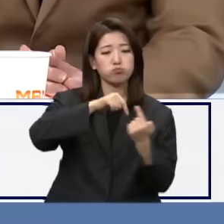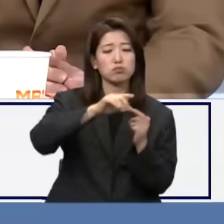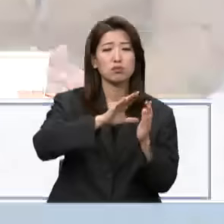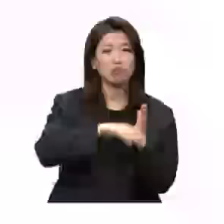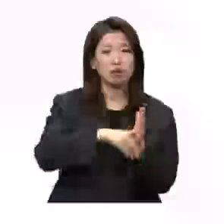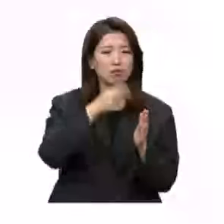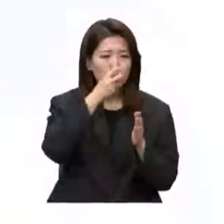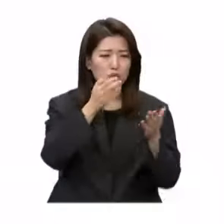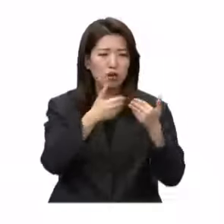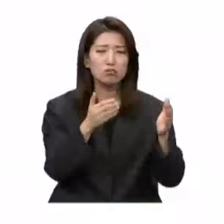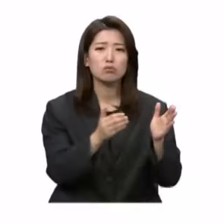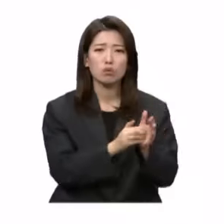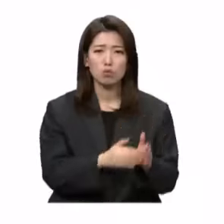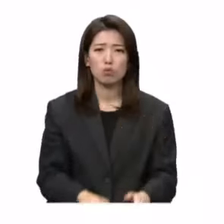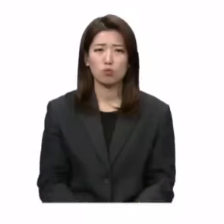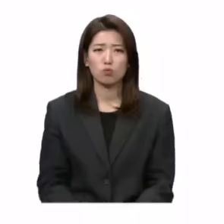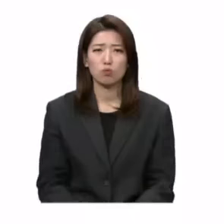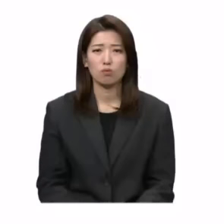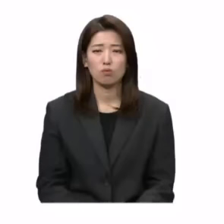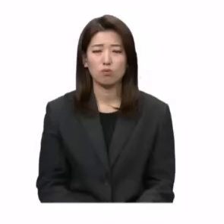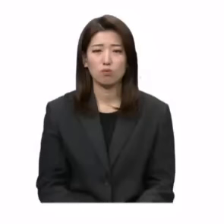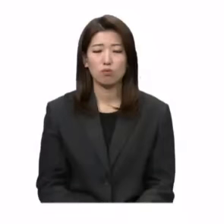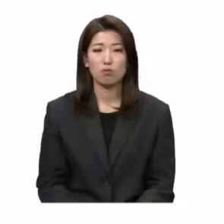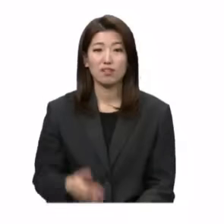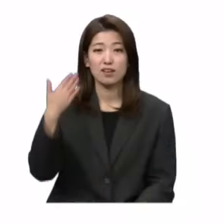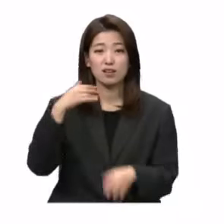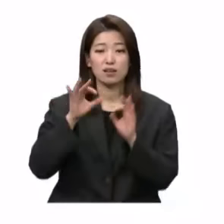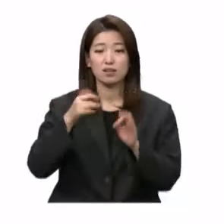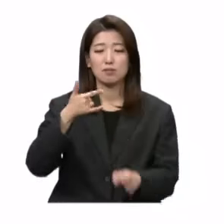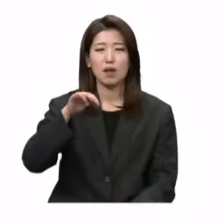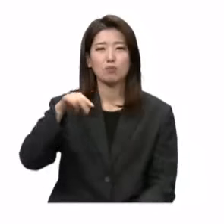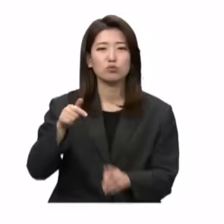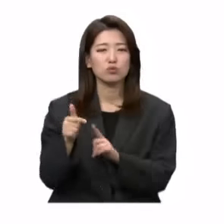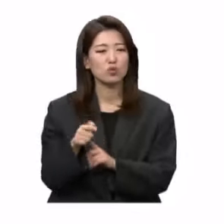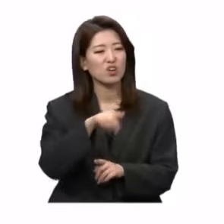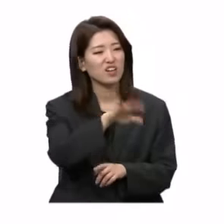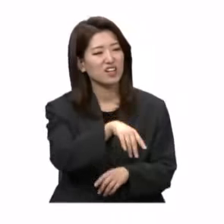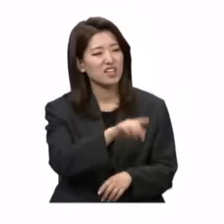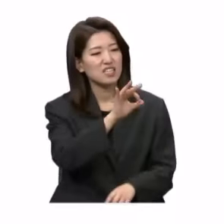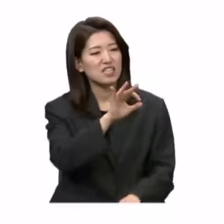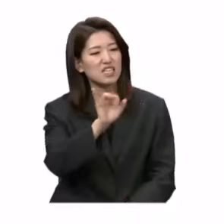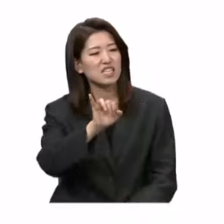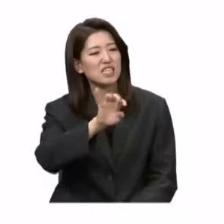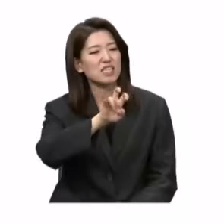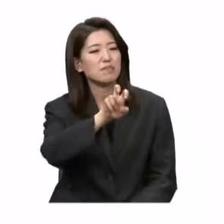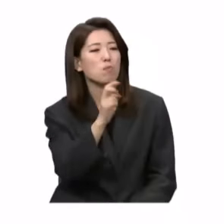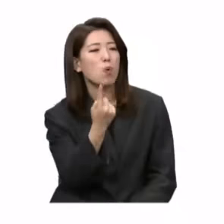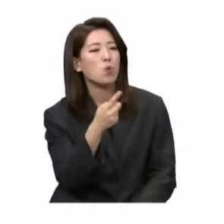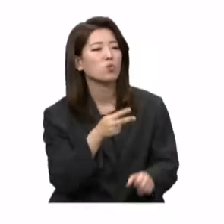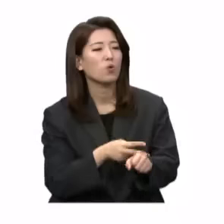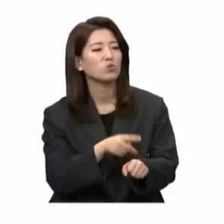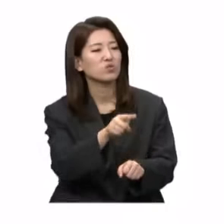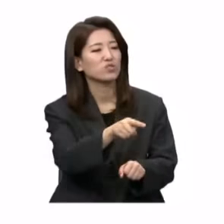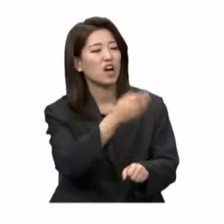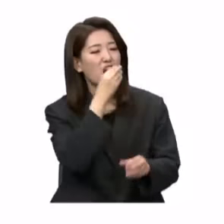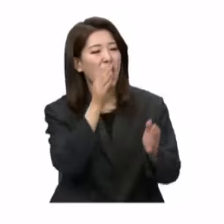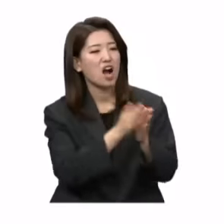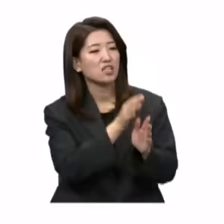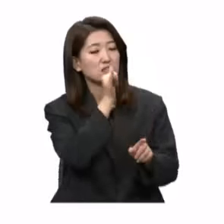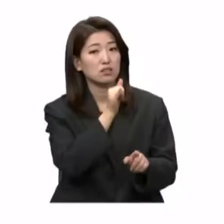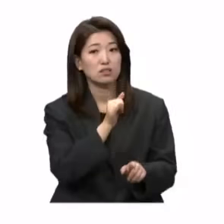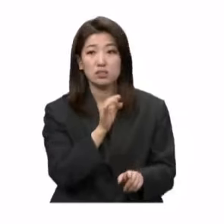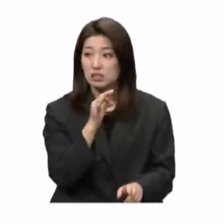김남국 의원도 이모 교수라고 하면서 그 총격을 버린 적이 있지 않겠습니까 이미 청문의 과정에서 다 소명이 된